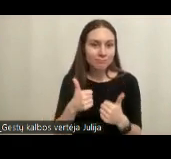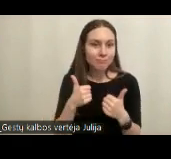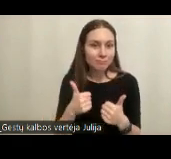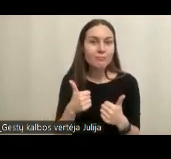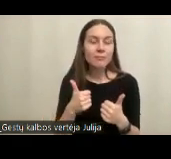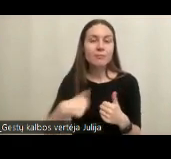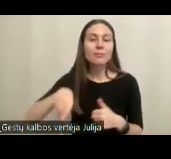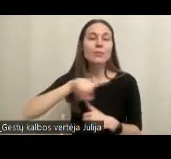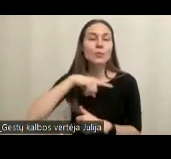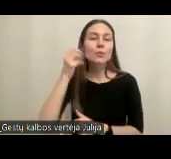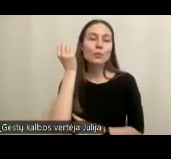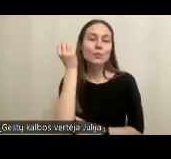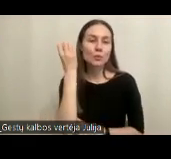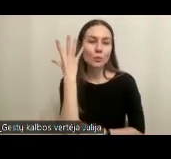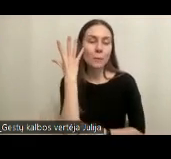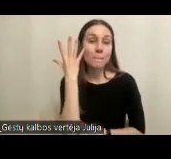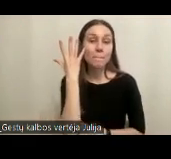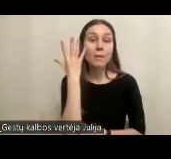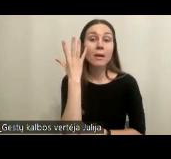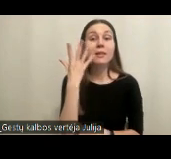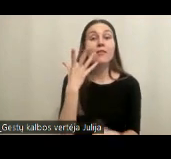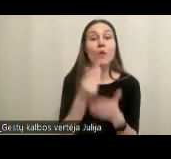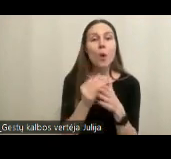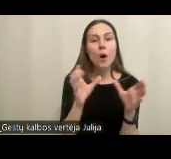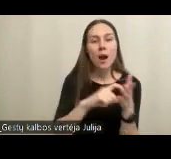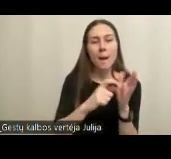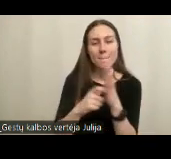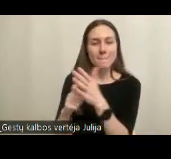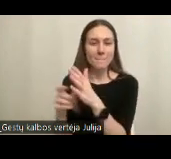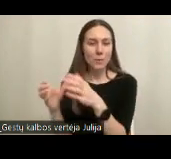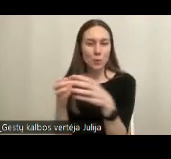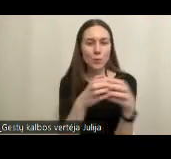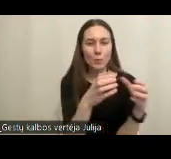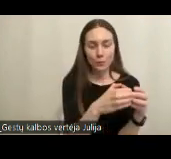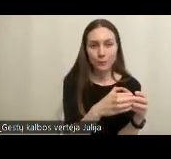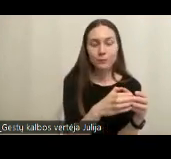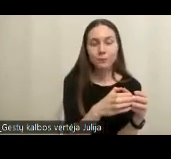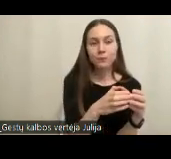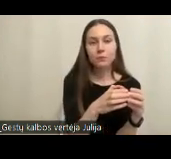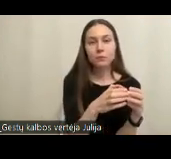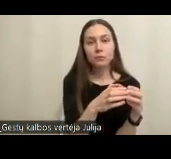tikrai supratome jūs. Taigi tuose savo kambariuose iš tikrųjų